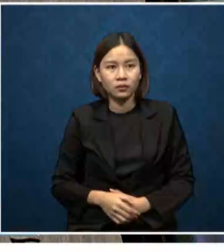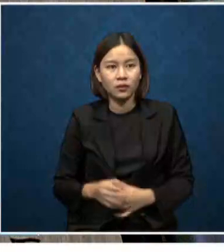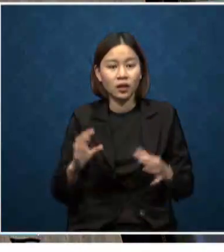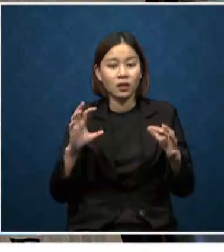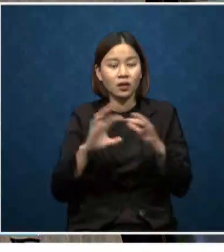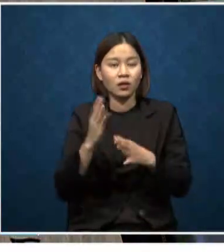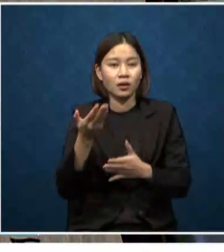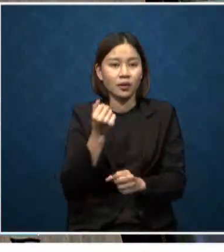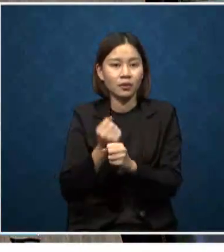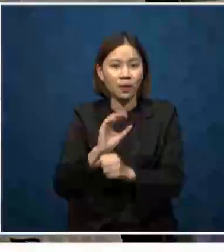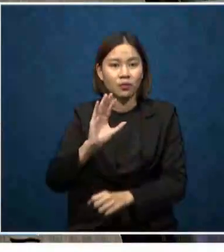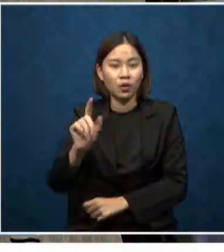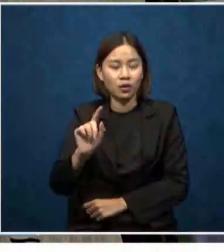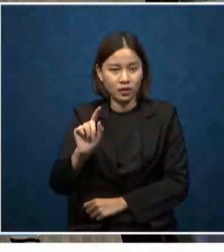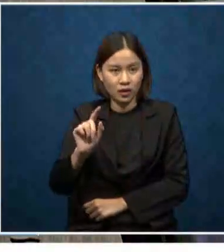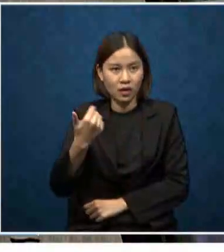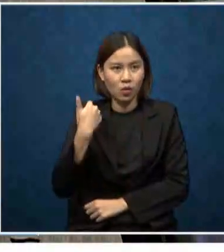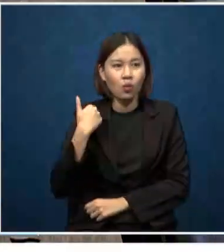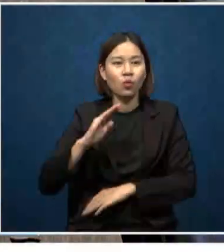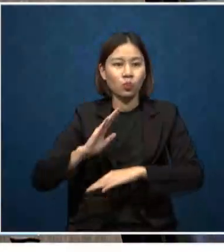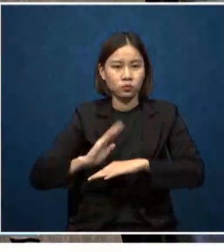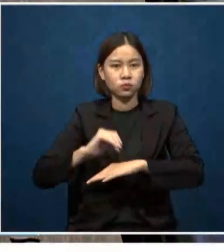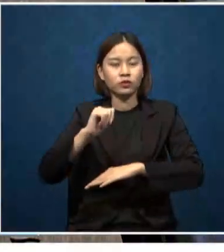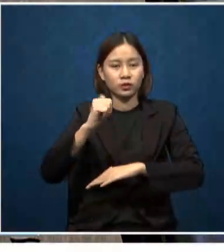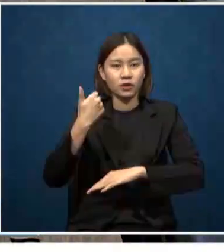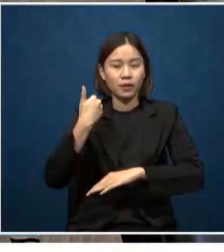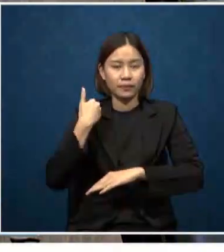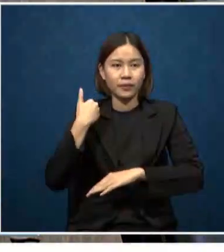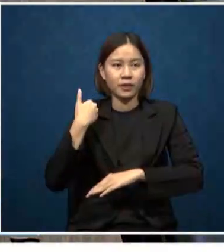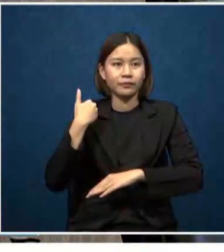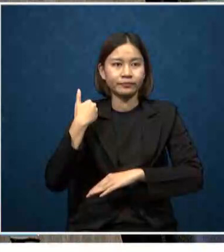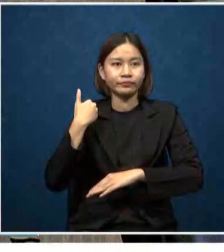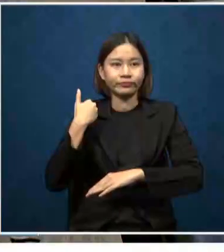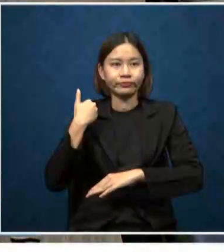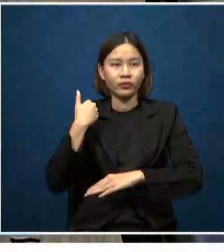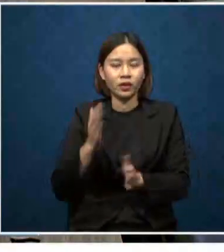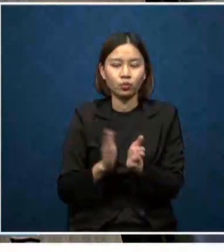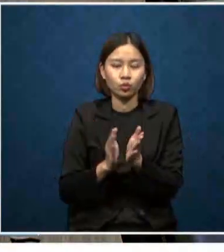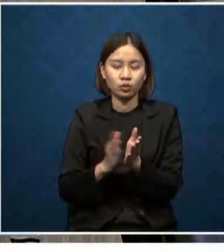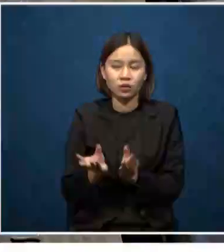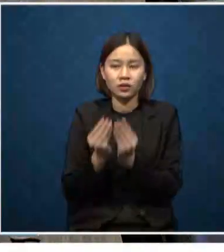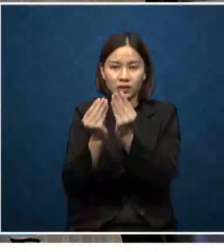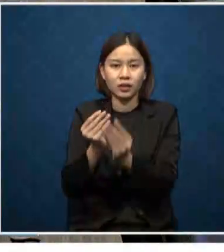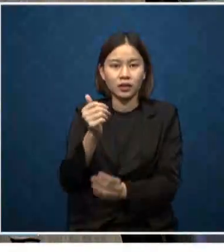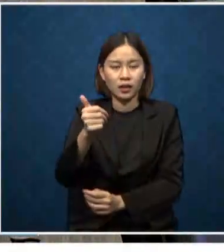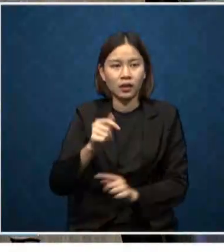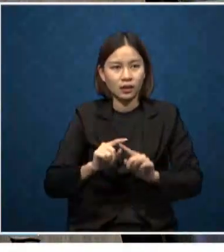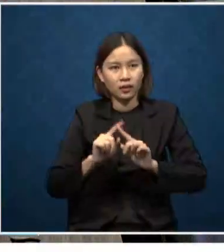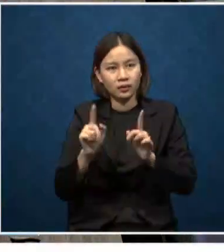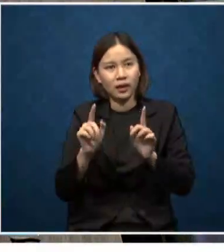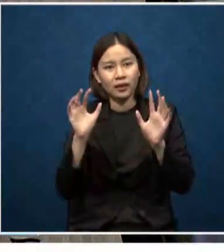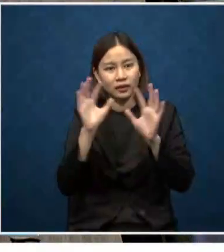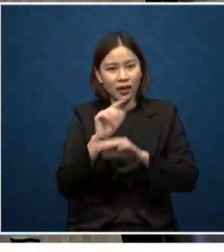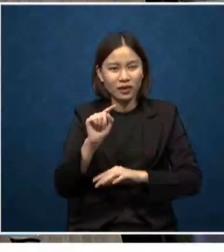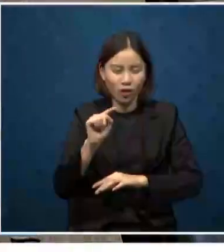ของท่านต้องบอกว่าก็มีประสิทธิภาพในระดับที่สามารถกล่าวคำชมเชยได้แต่ก็เป็นน้ำมันหล่อ